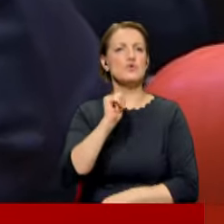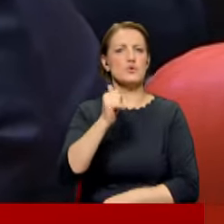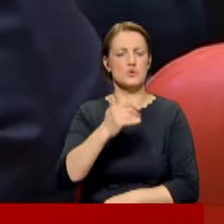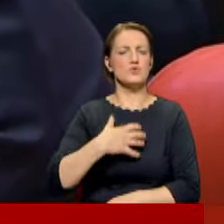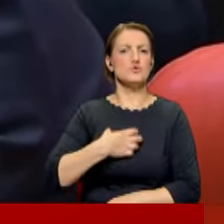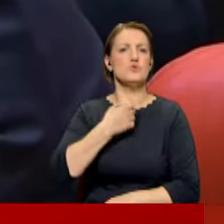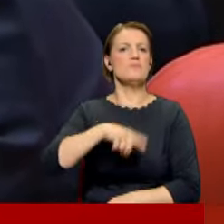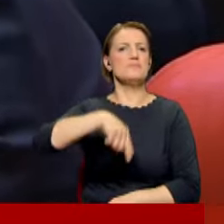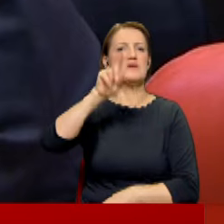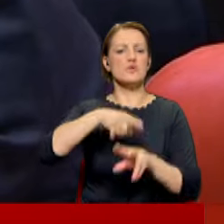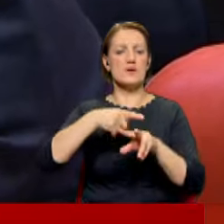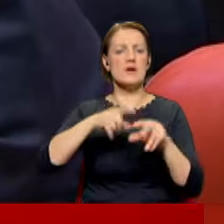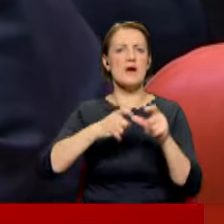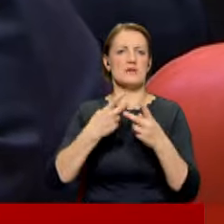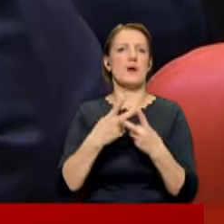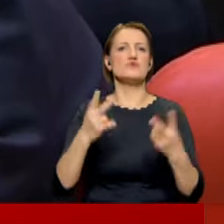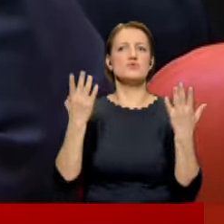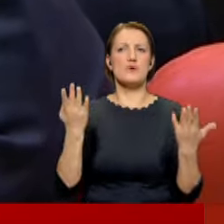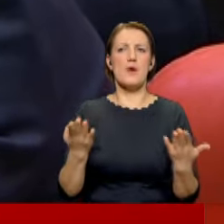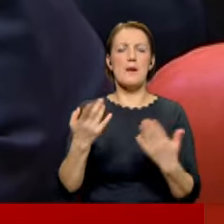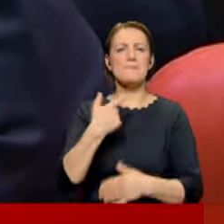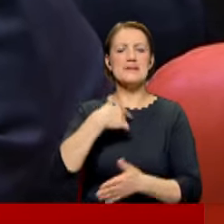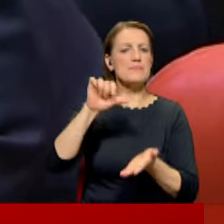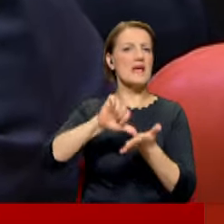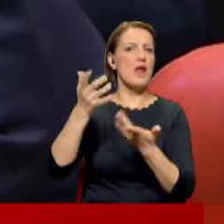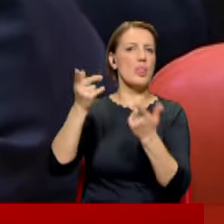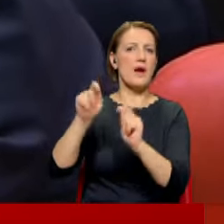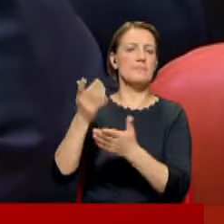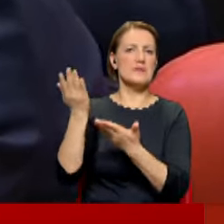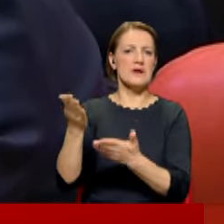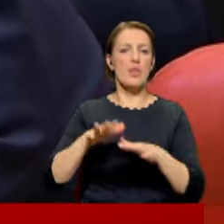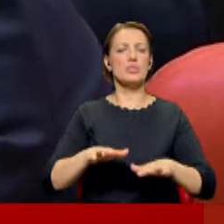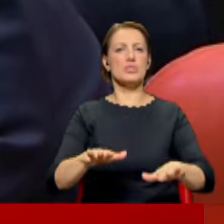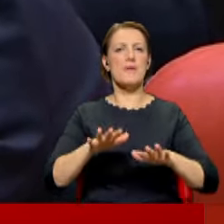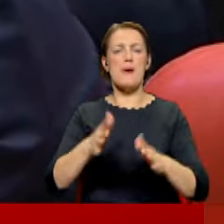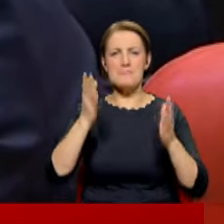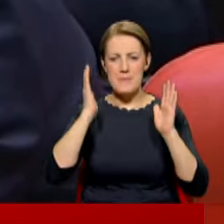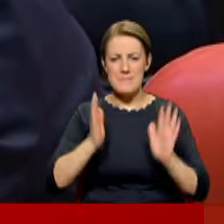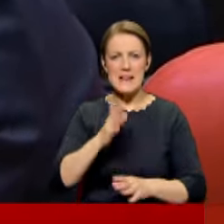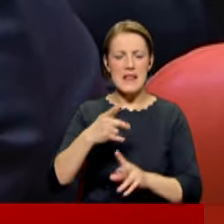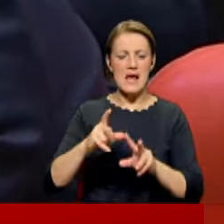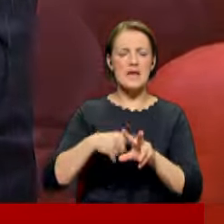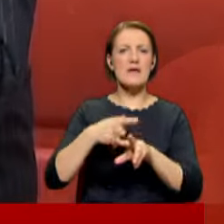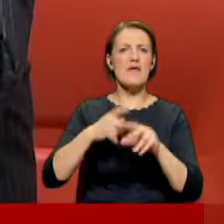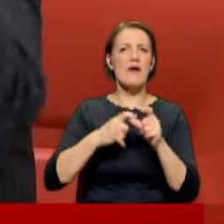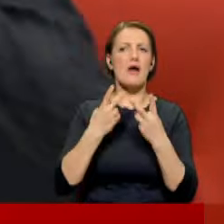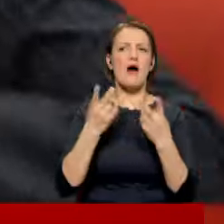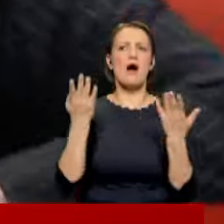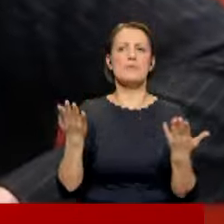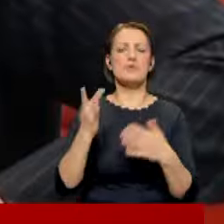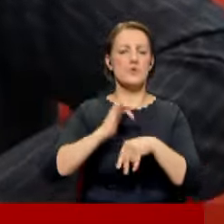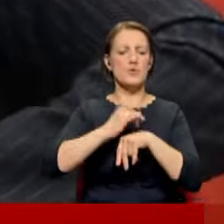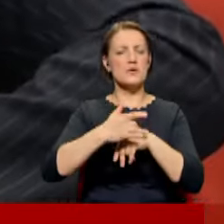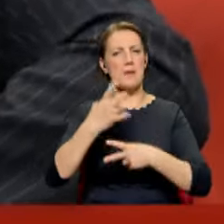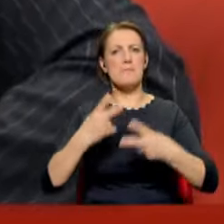ediyorlar. Peki bizim yaz ilan ettiğimiz İran ne yapmış? Depremde dahi yas ilan etmemiş. Ülkeler